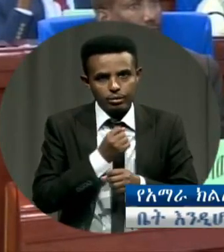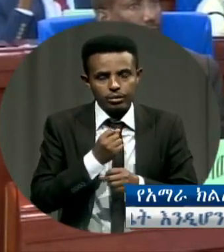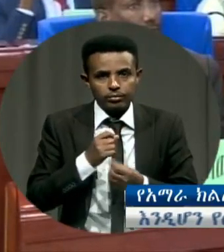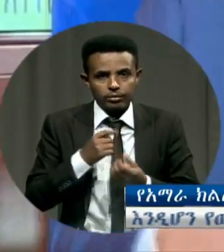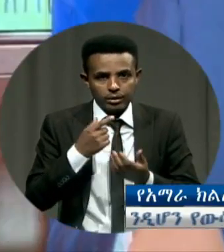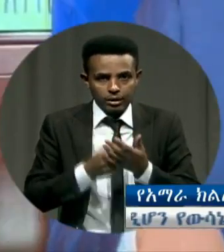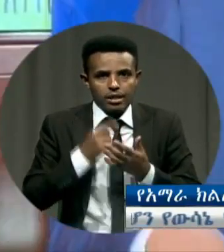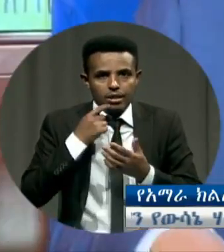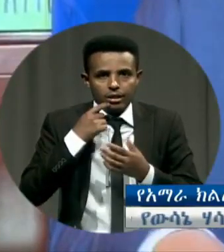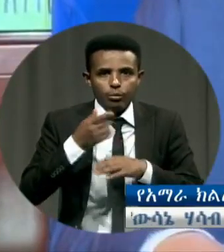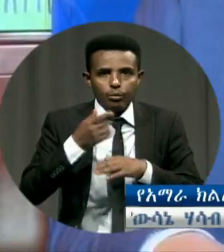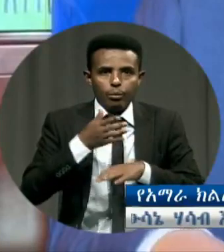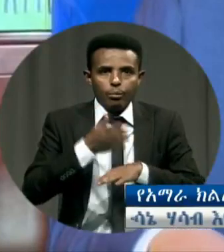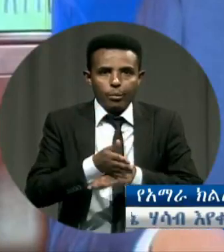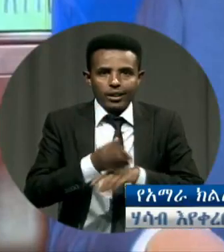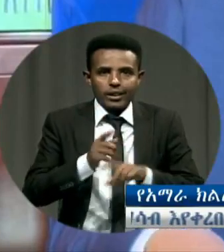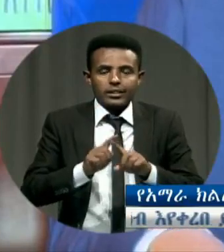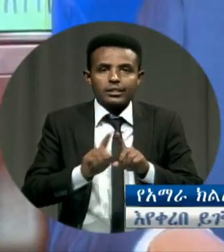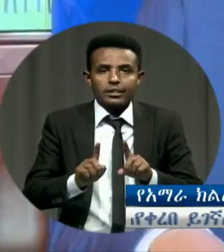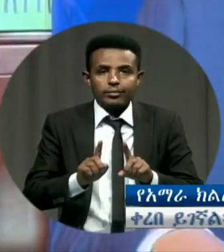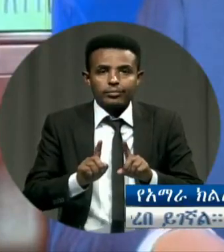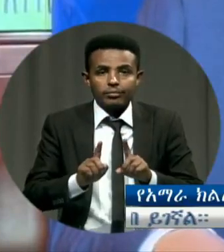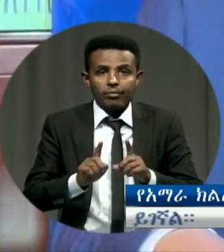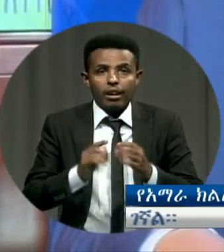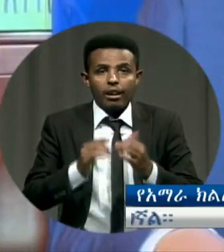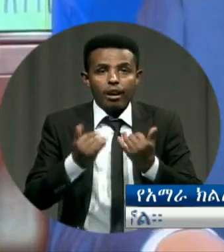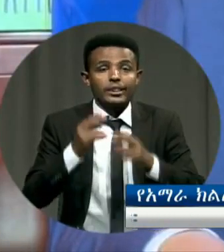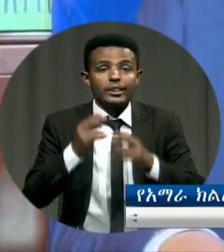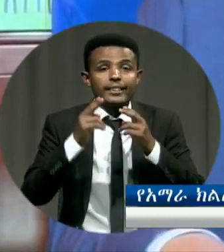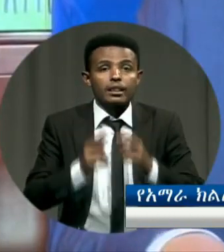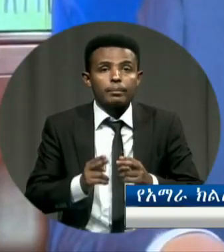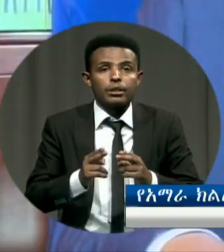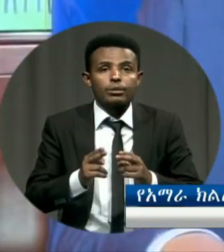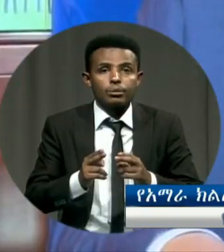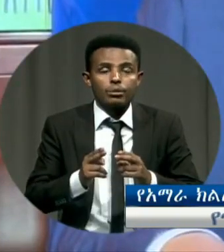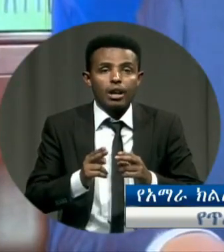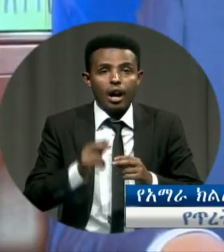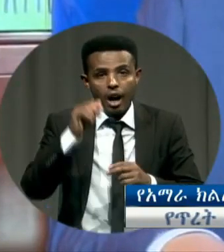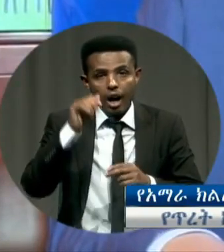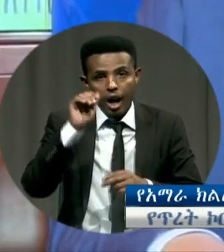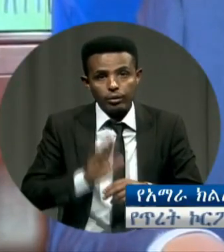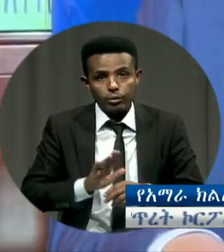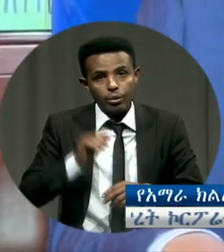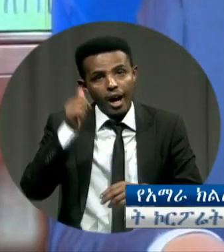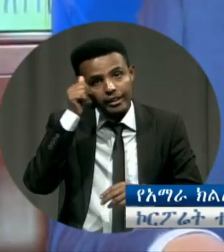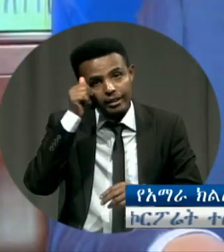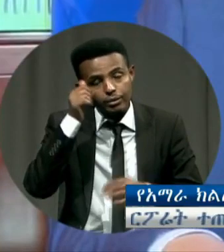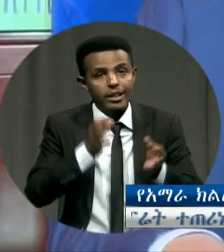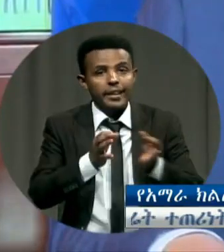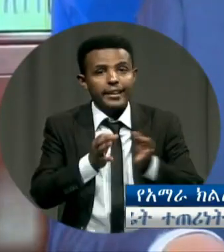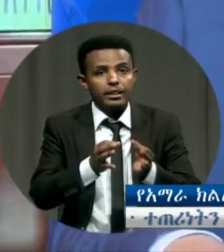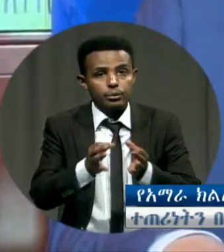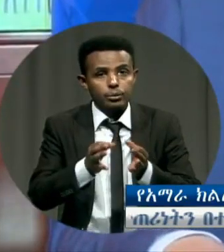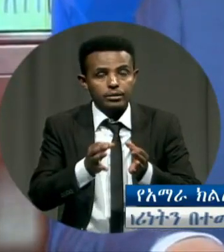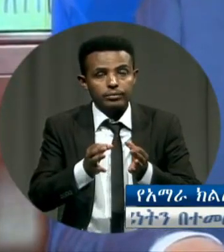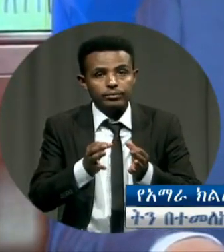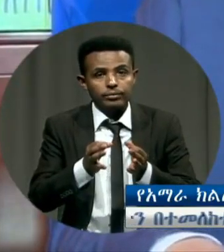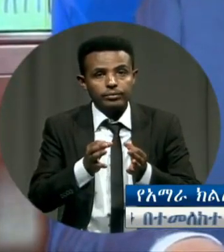ይሄን ካልኩ በኋላ ግን አሁን የተከበሩ አቶ አገኘሁ እንደገለጹት